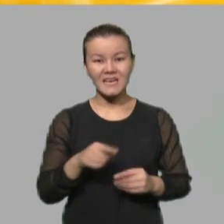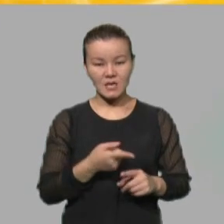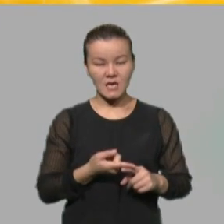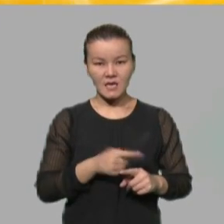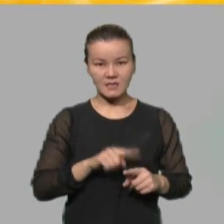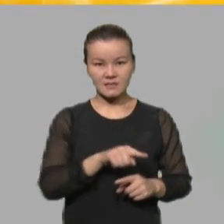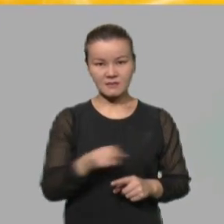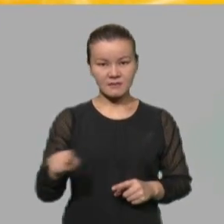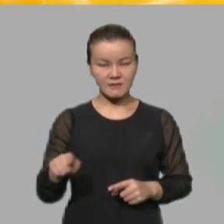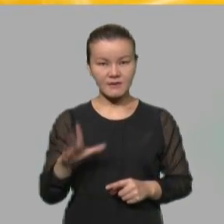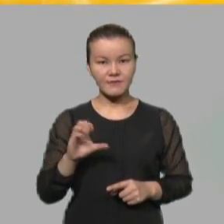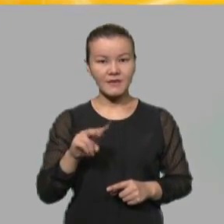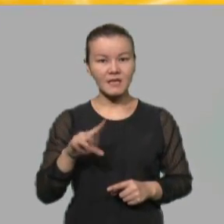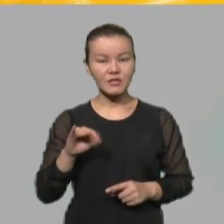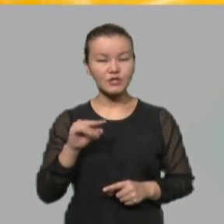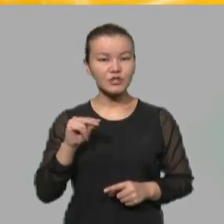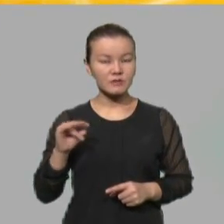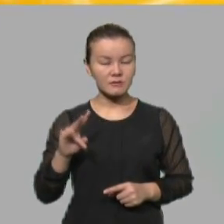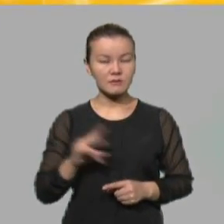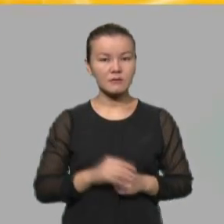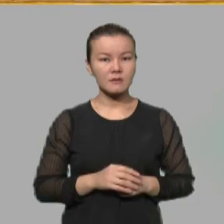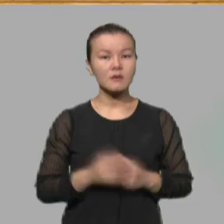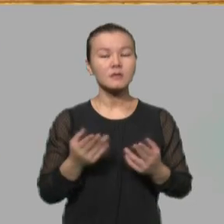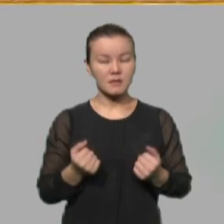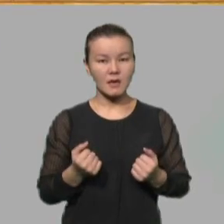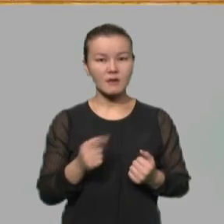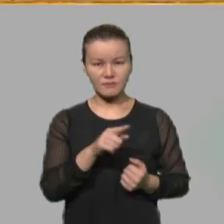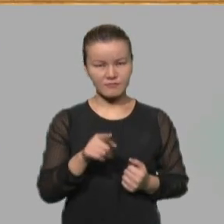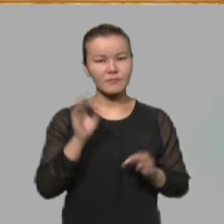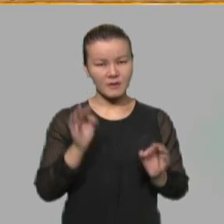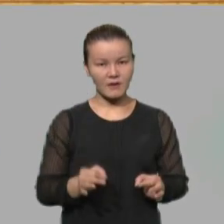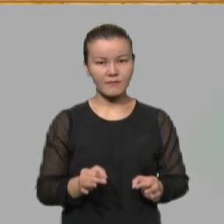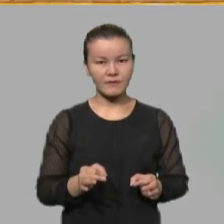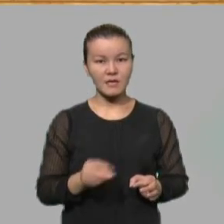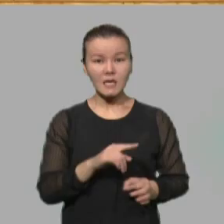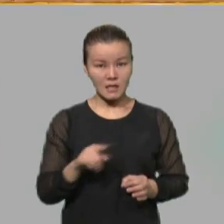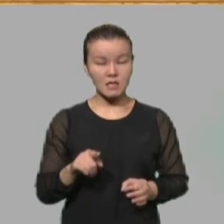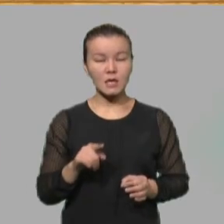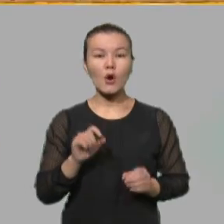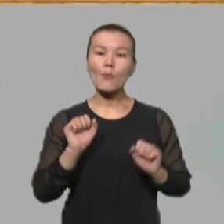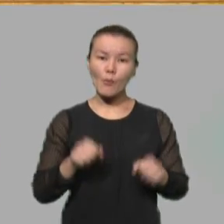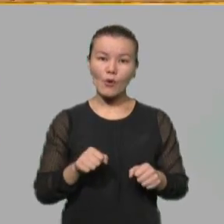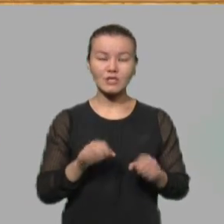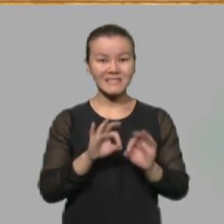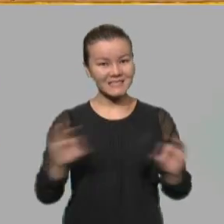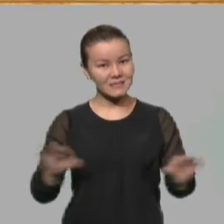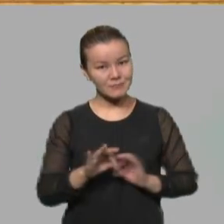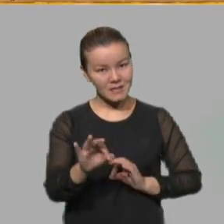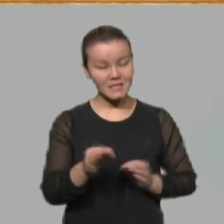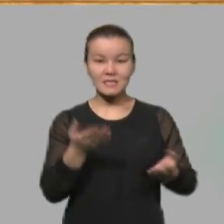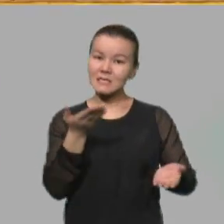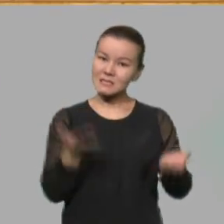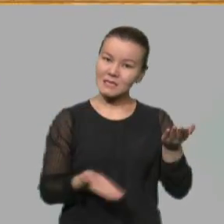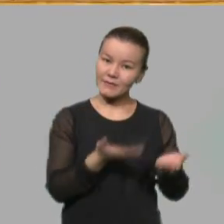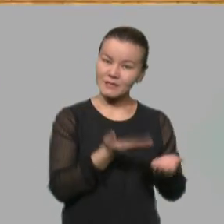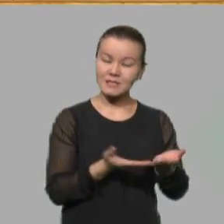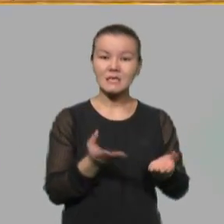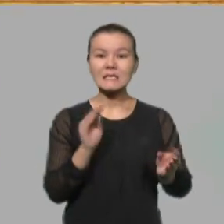у всех величин? Да, вы правы, их можно